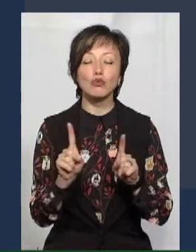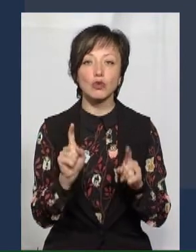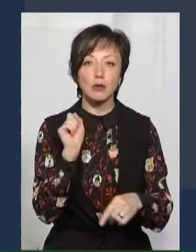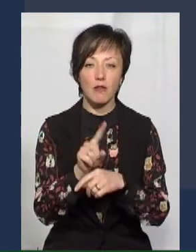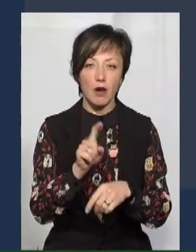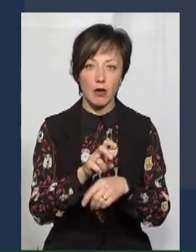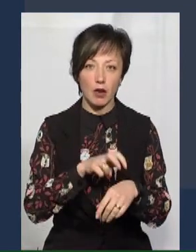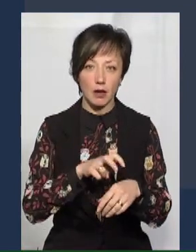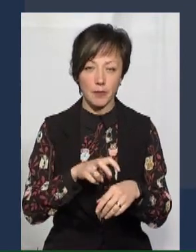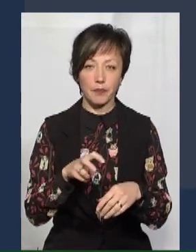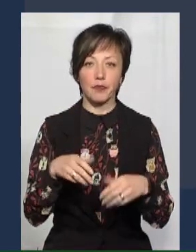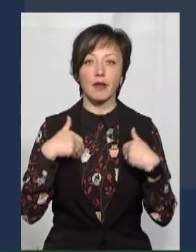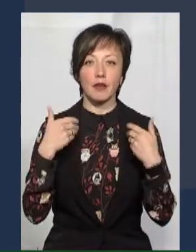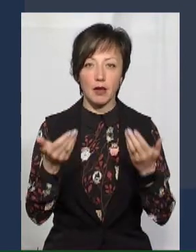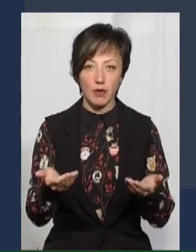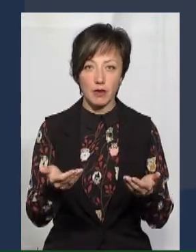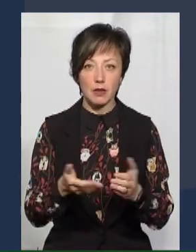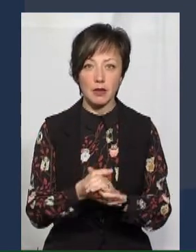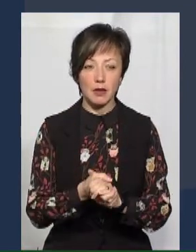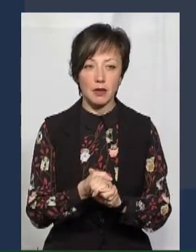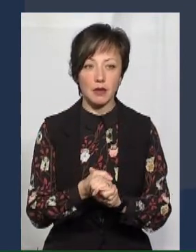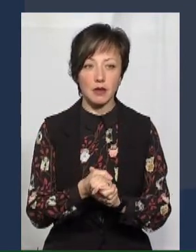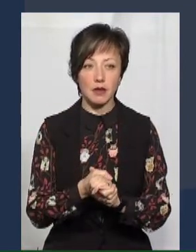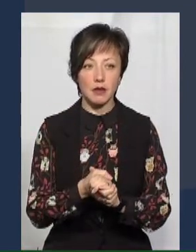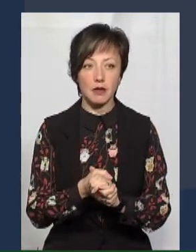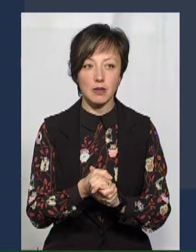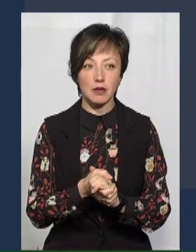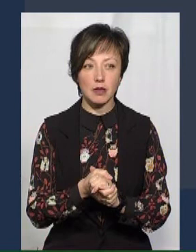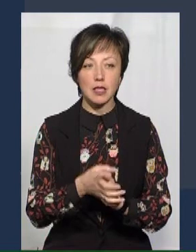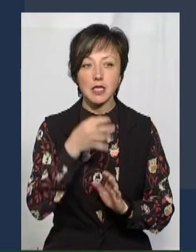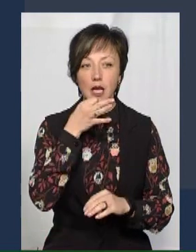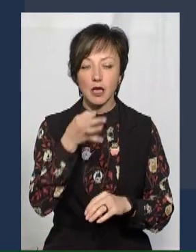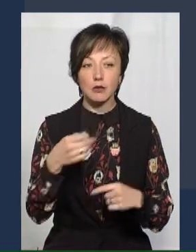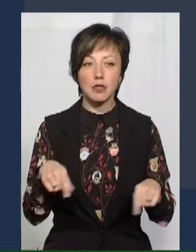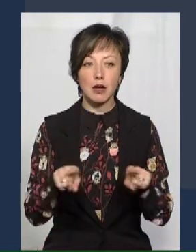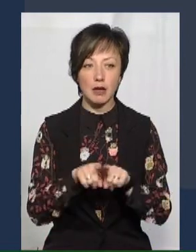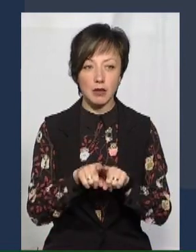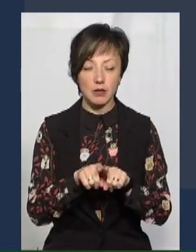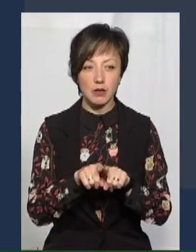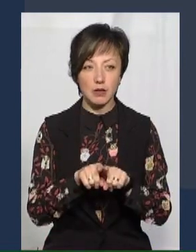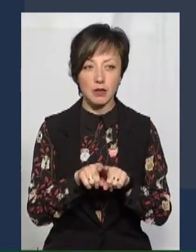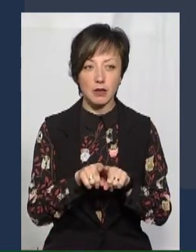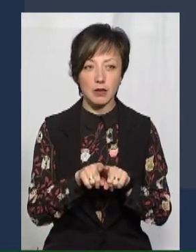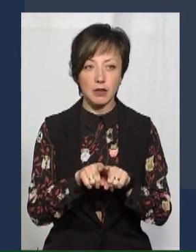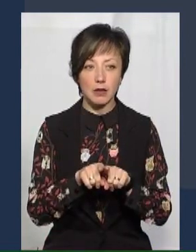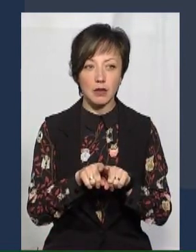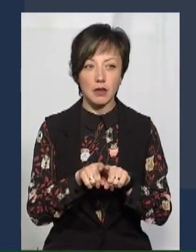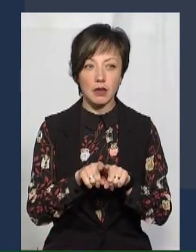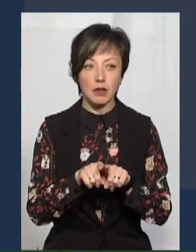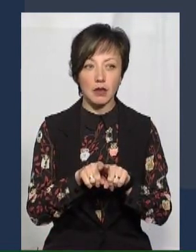саме? Вітаю, вітаю вас. Ну, скажімо так, так,